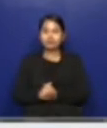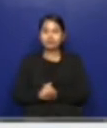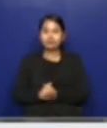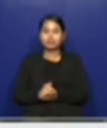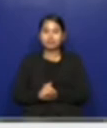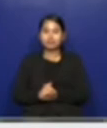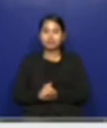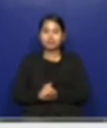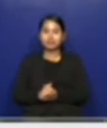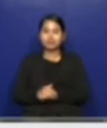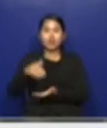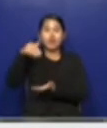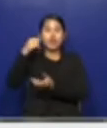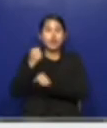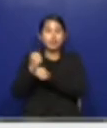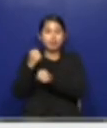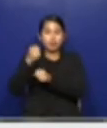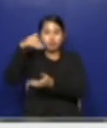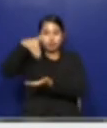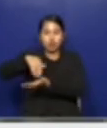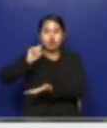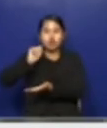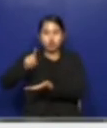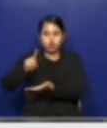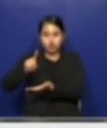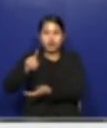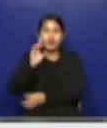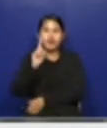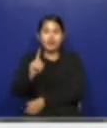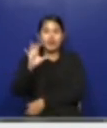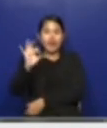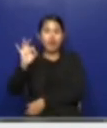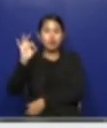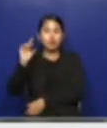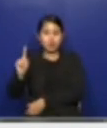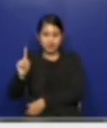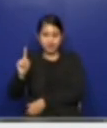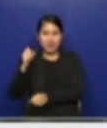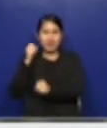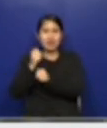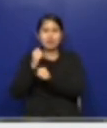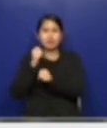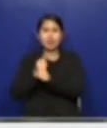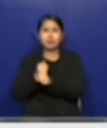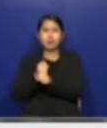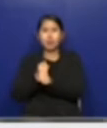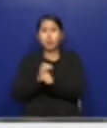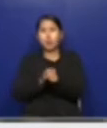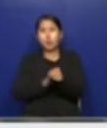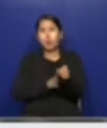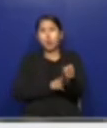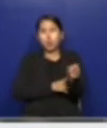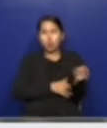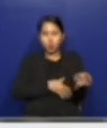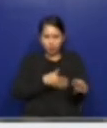จัดตั้งศูนย์ฉุกเฉิน191ครับเขาทำมาตั้งแต่ตั้งกรมตำรวจแล้ว